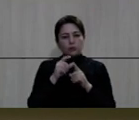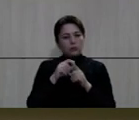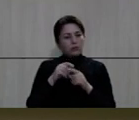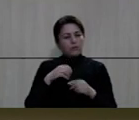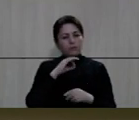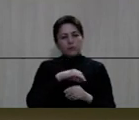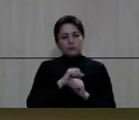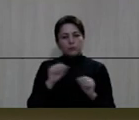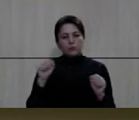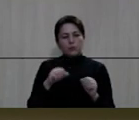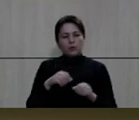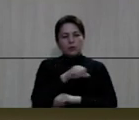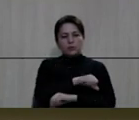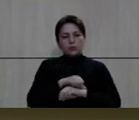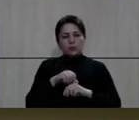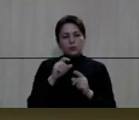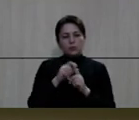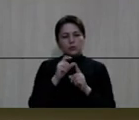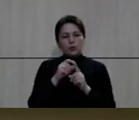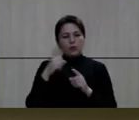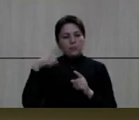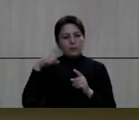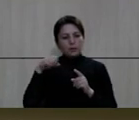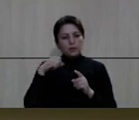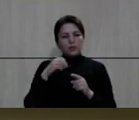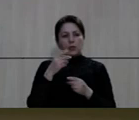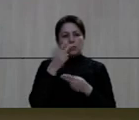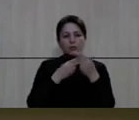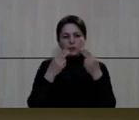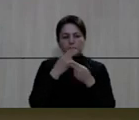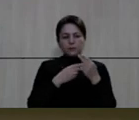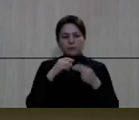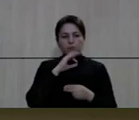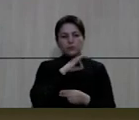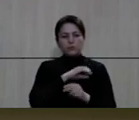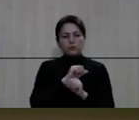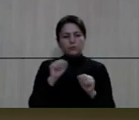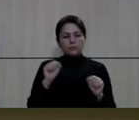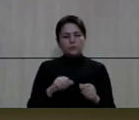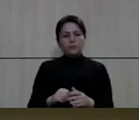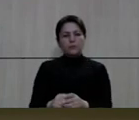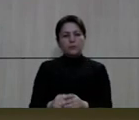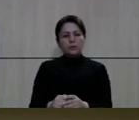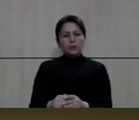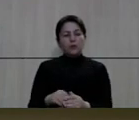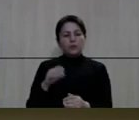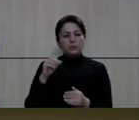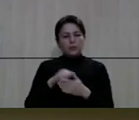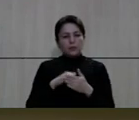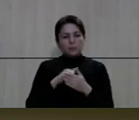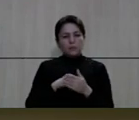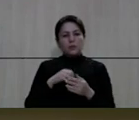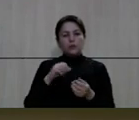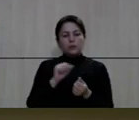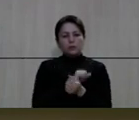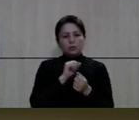emas. Chegaralangan so'zlardan, badiy tasvir vositalaridan foydalanish mumkin emas. Chunki ish